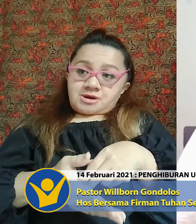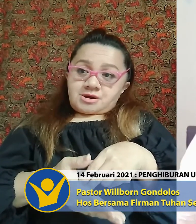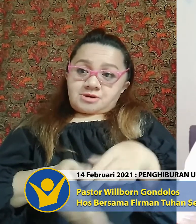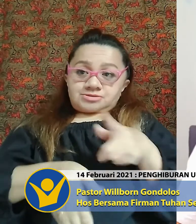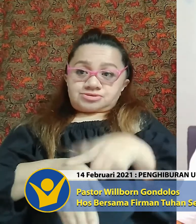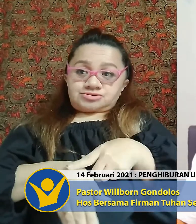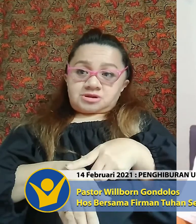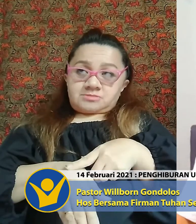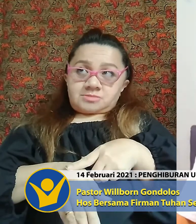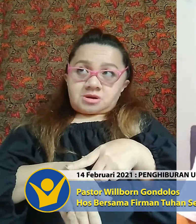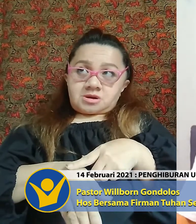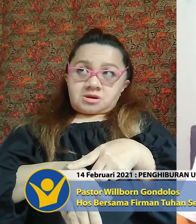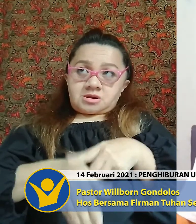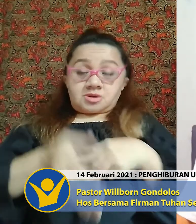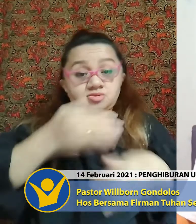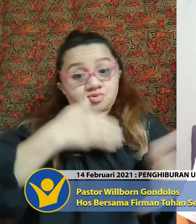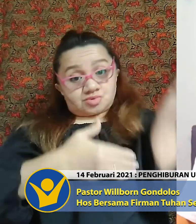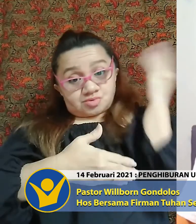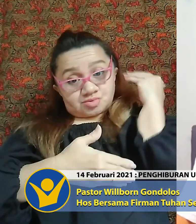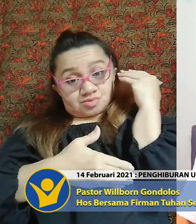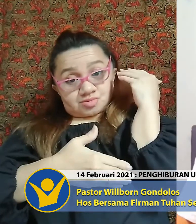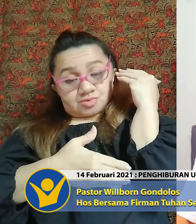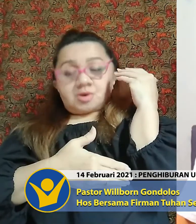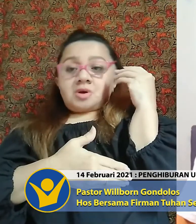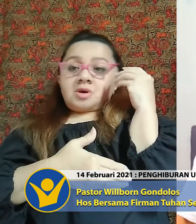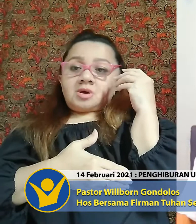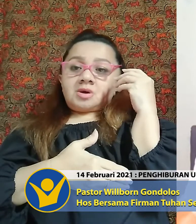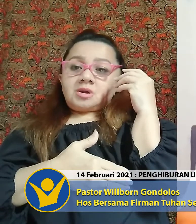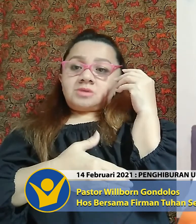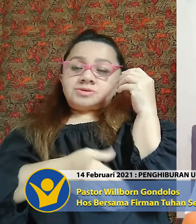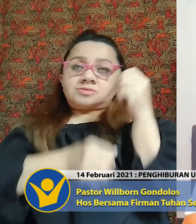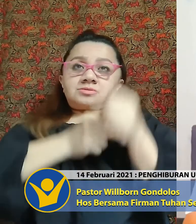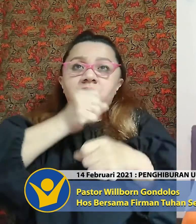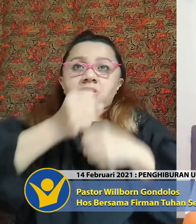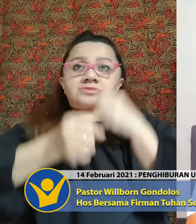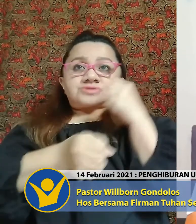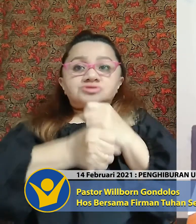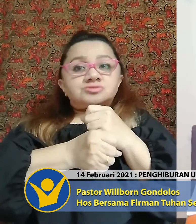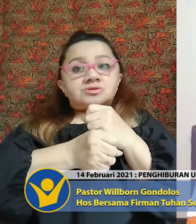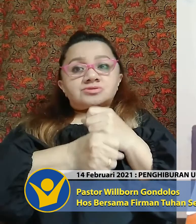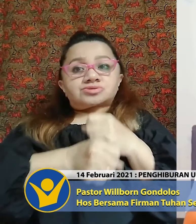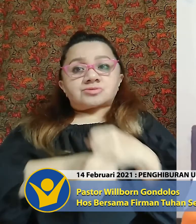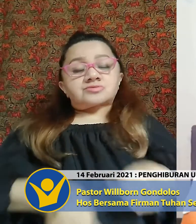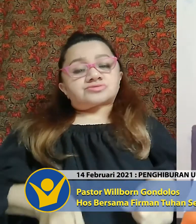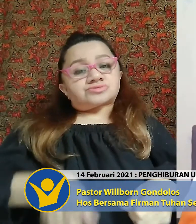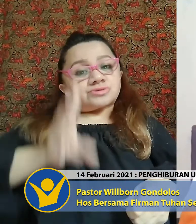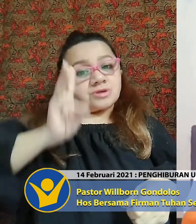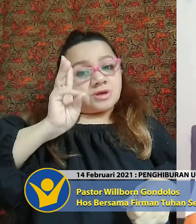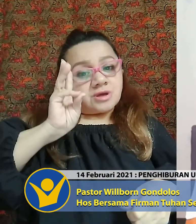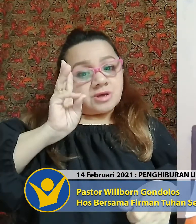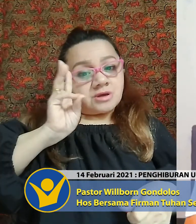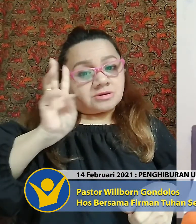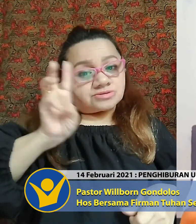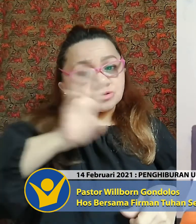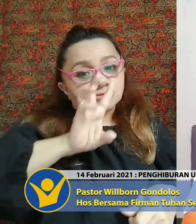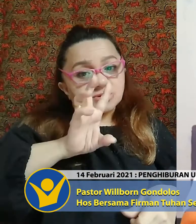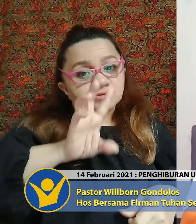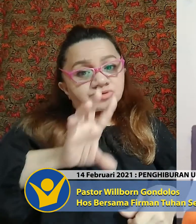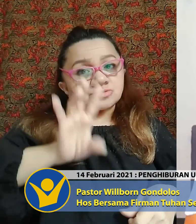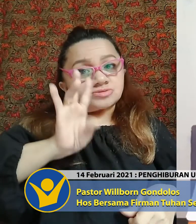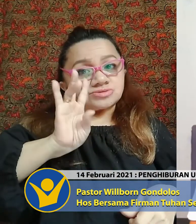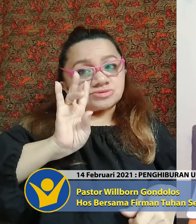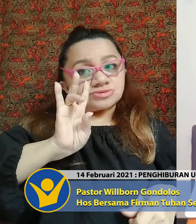mereka. Dan janji pengakhiran penderitaan umat-umat Tuhan diumumkan